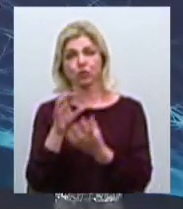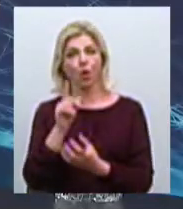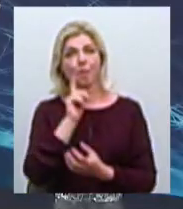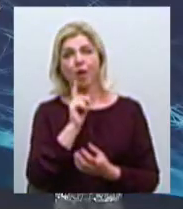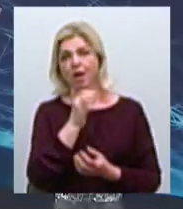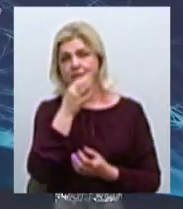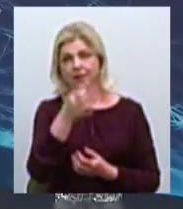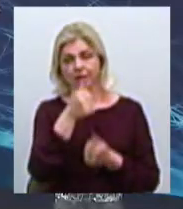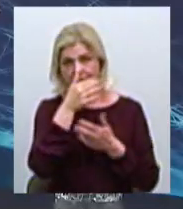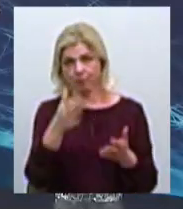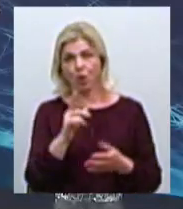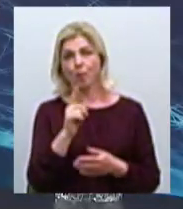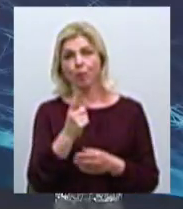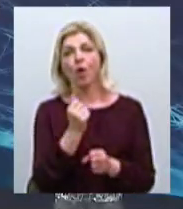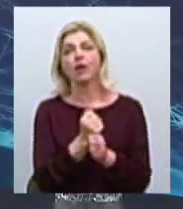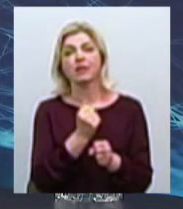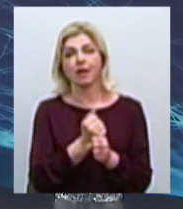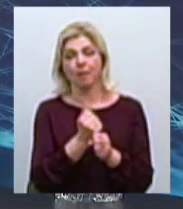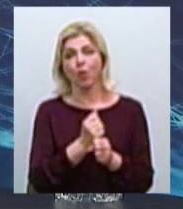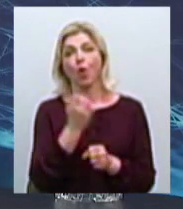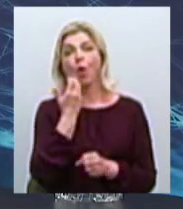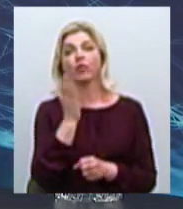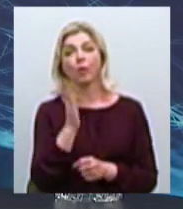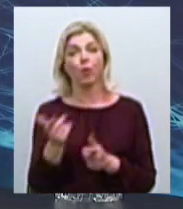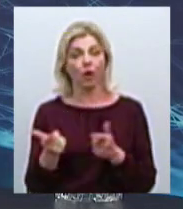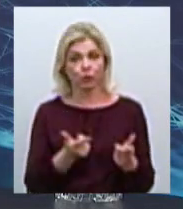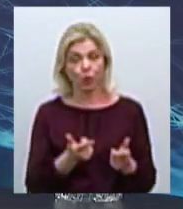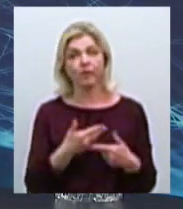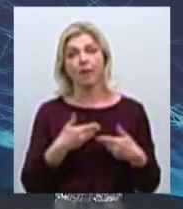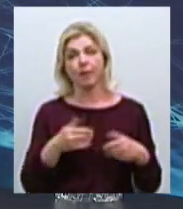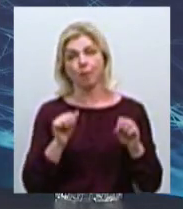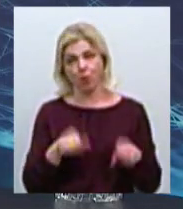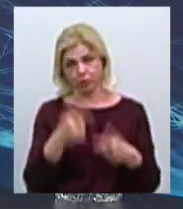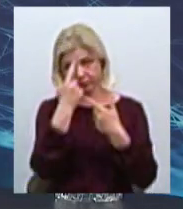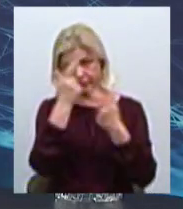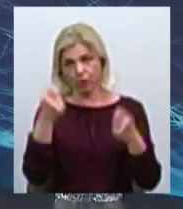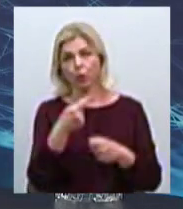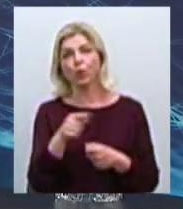тому що маршрути знаходяться в розробці. Як тільки вони будуть готові, ми зможемо озвучити номера маршрутів.